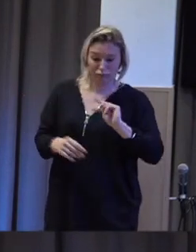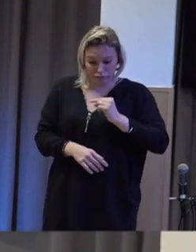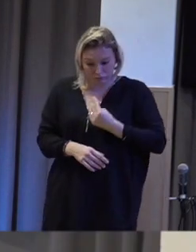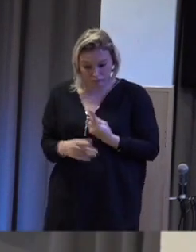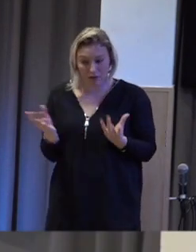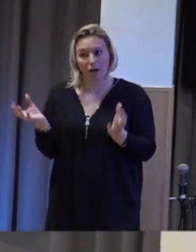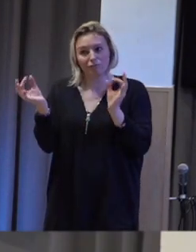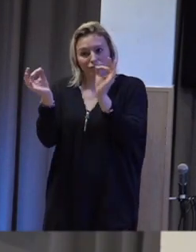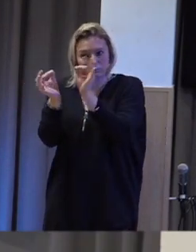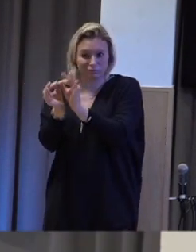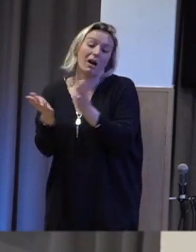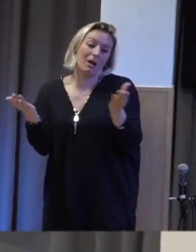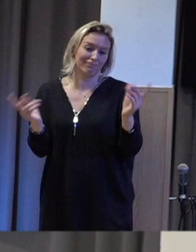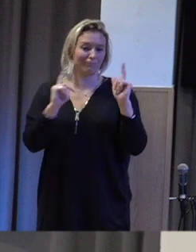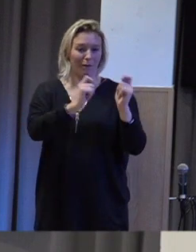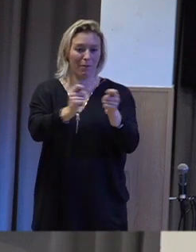vous les Lévites.